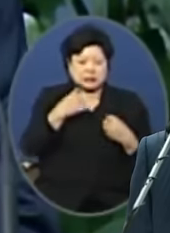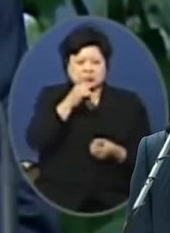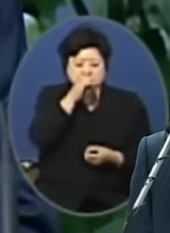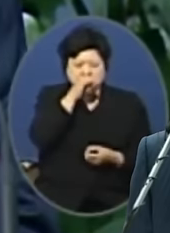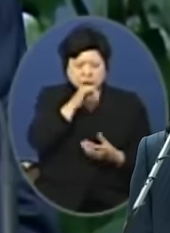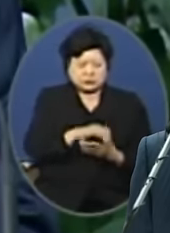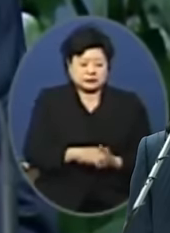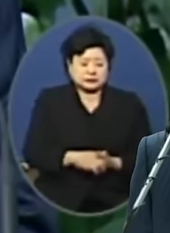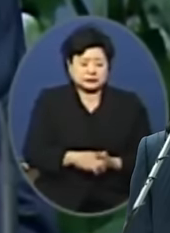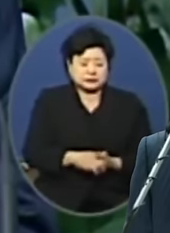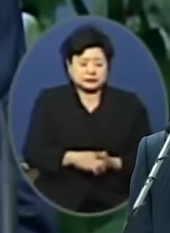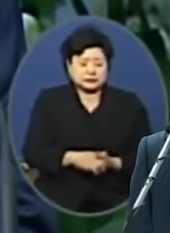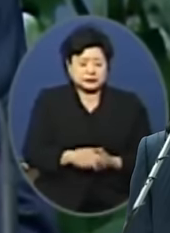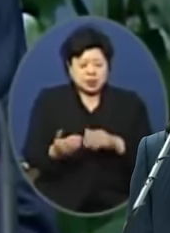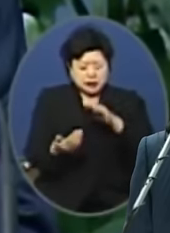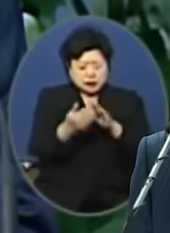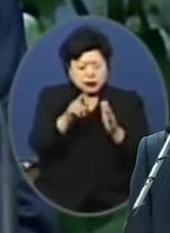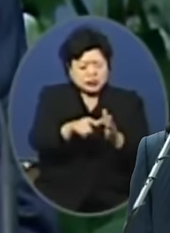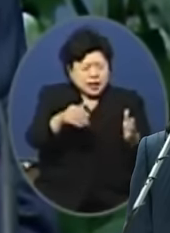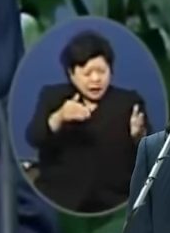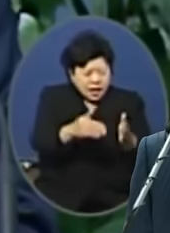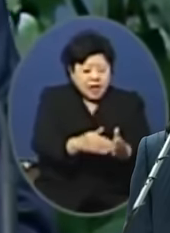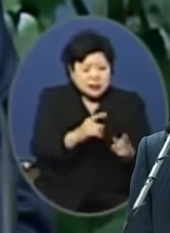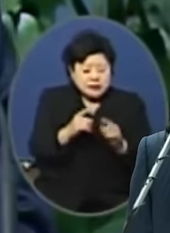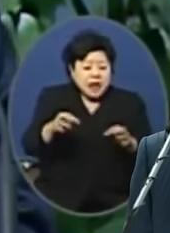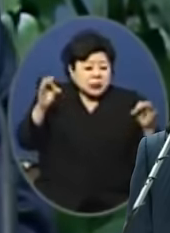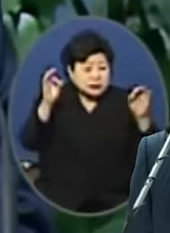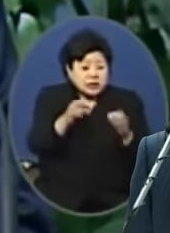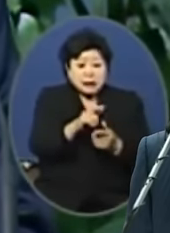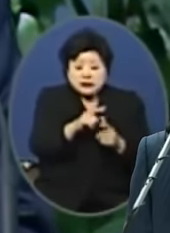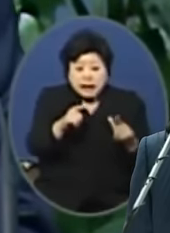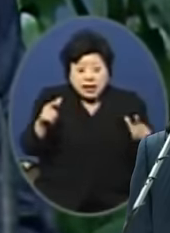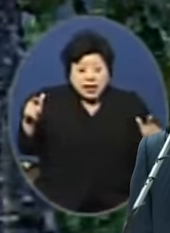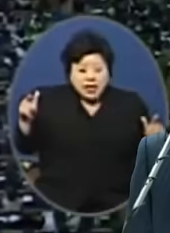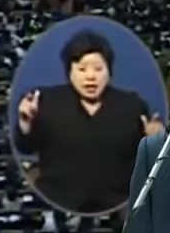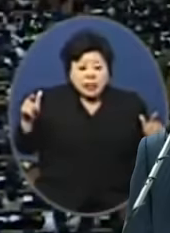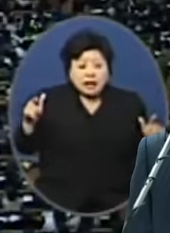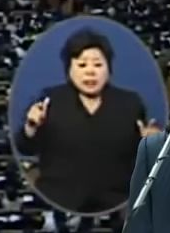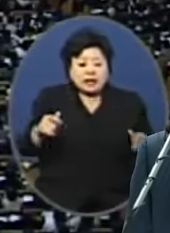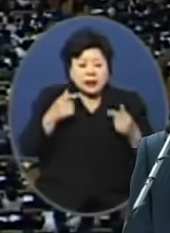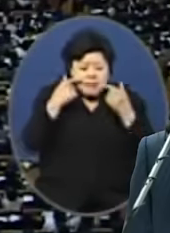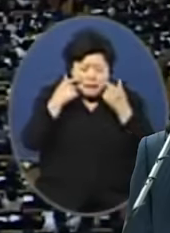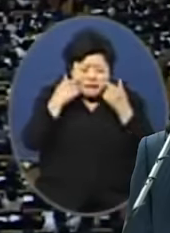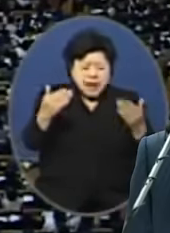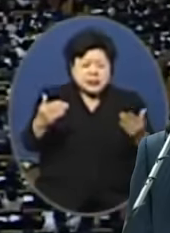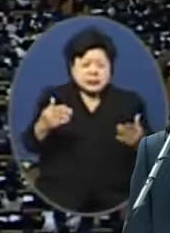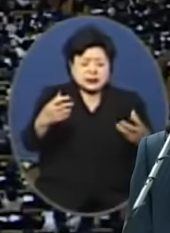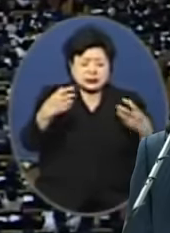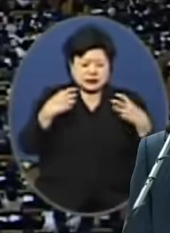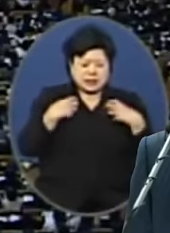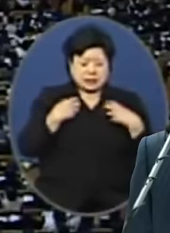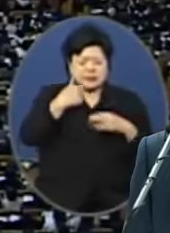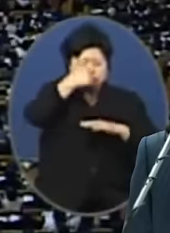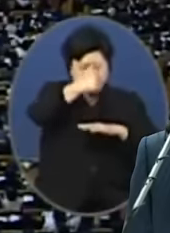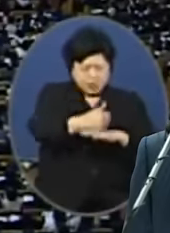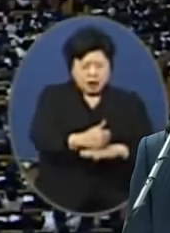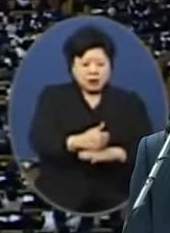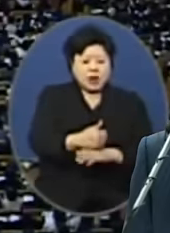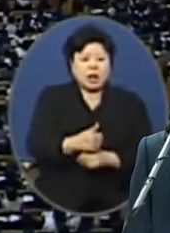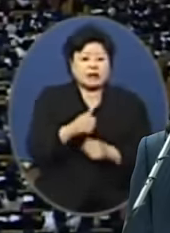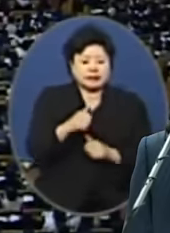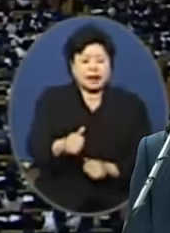있어서 그것이 이루어질 때까지 말은 사라지지 않습니다. 반드시 책임과 결과가 따르는